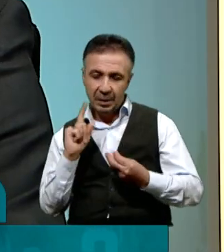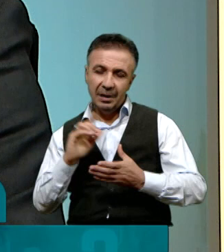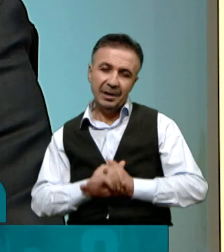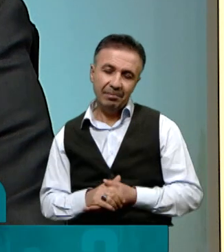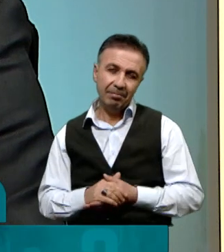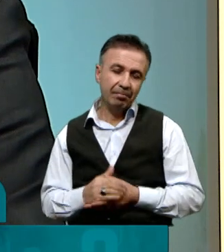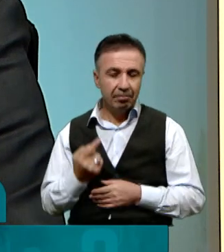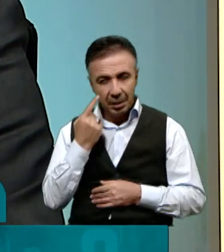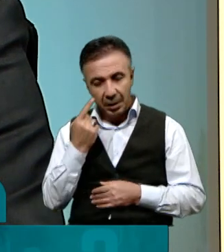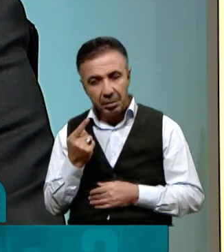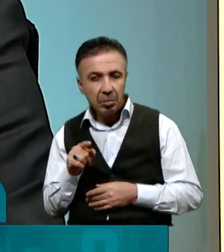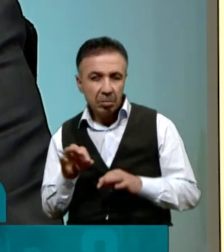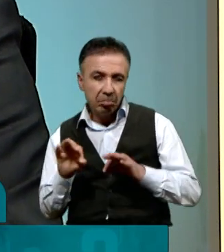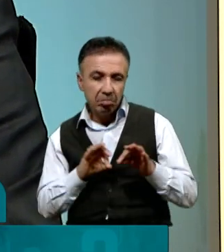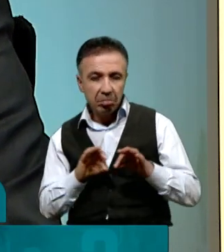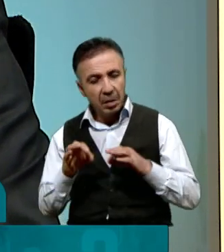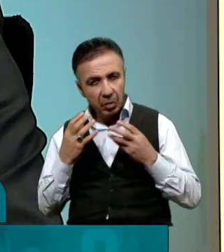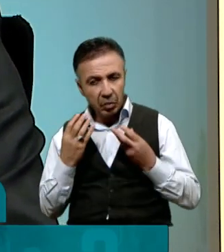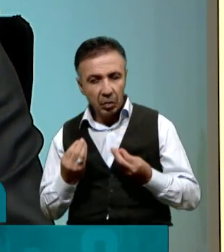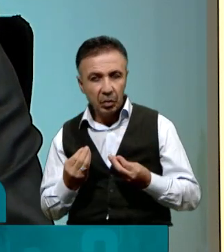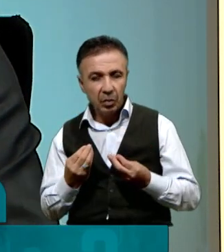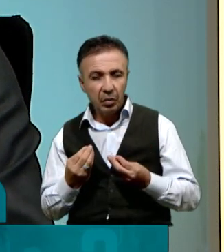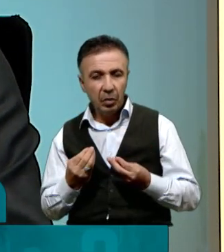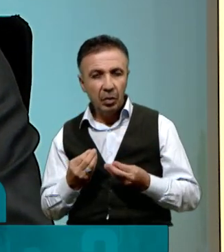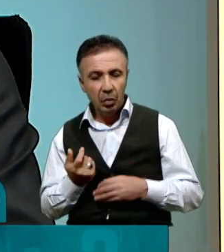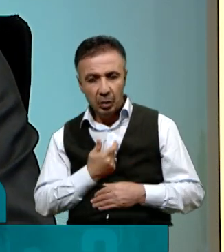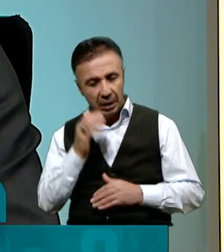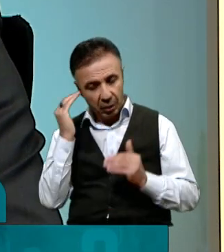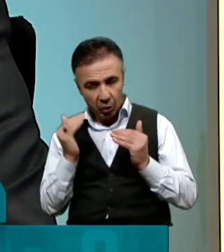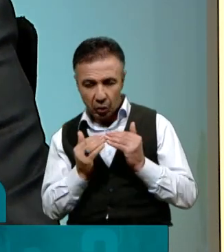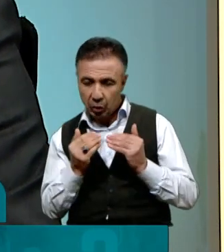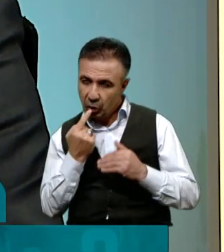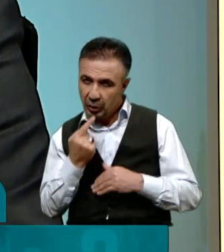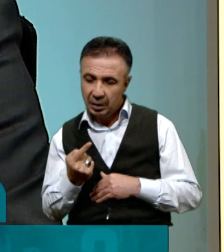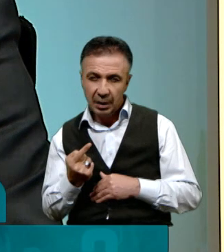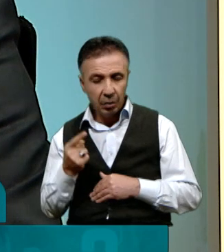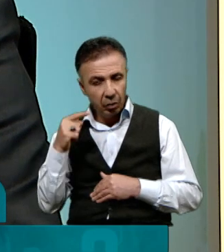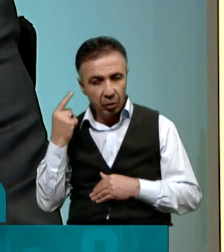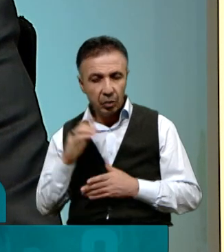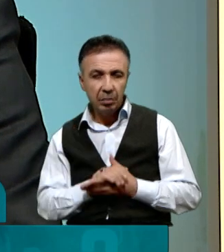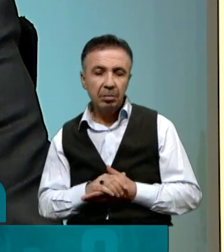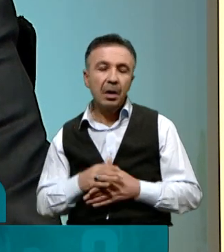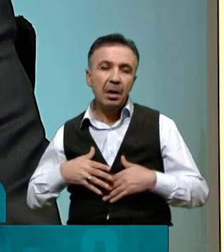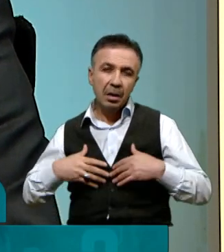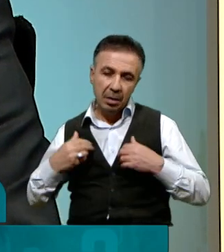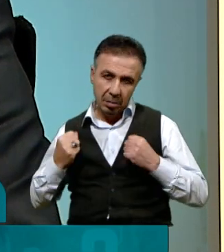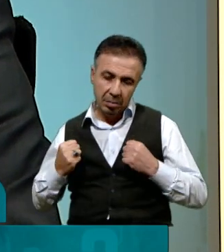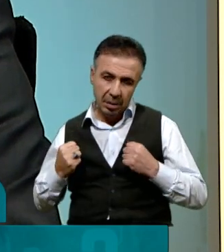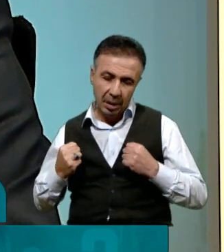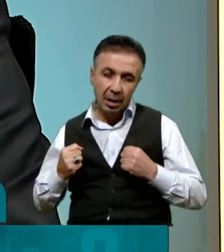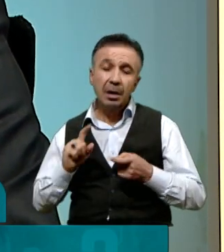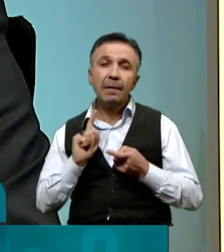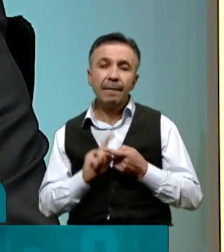ne yapıyor? Aa, bu denetlenmiş, o standartları taşıyor düşüncesiyle hareket ederiz. Yani sağlık